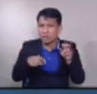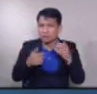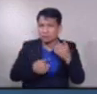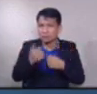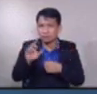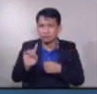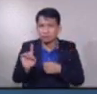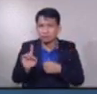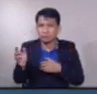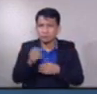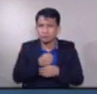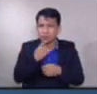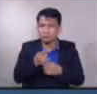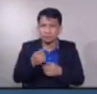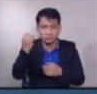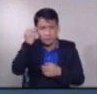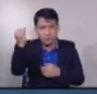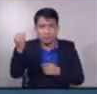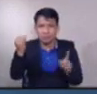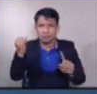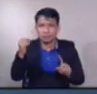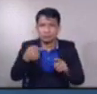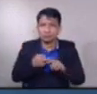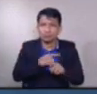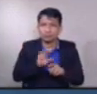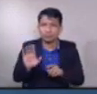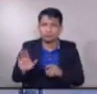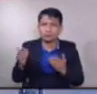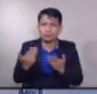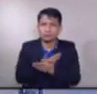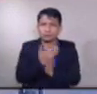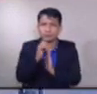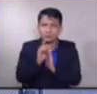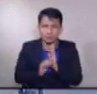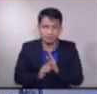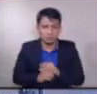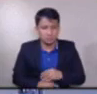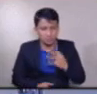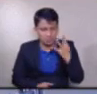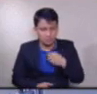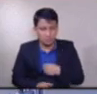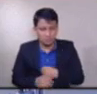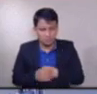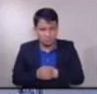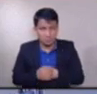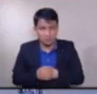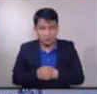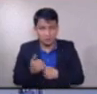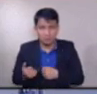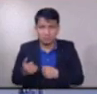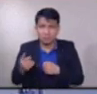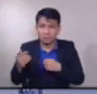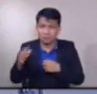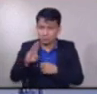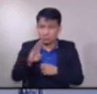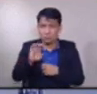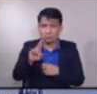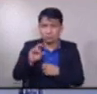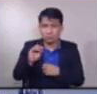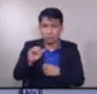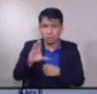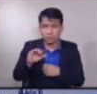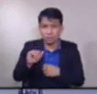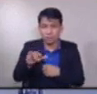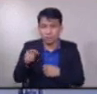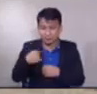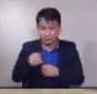para pagkunan mo ng mga ideya para sa isang bagong batas? Maganda yan. Bago lang po nangyayari sa Boracay. Kami po ang tumutulong na